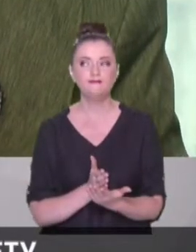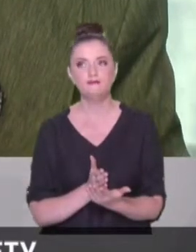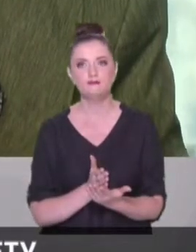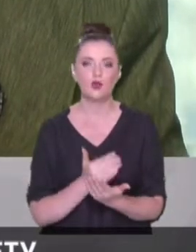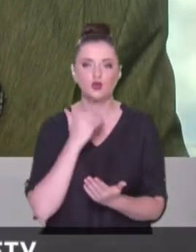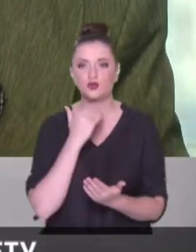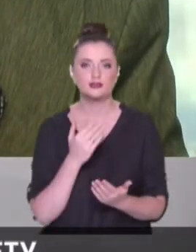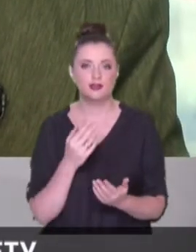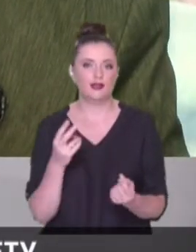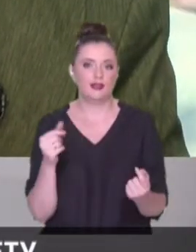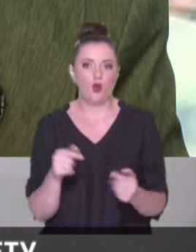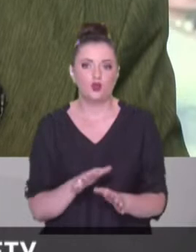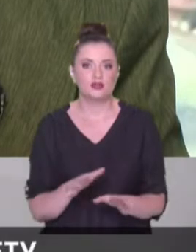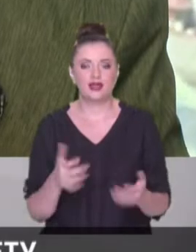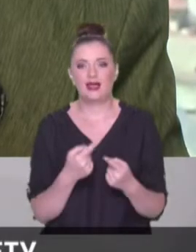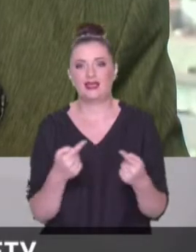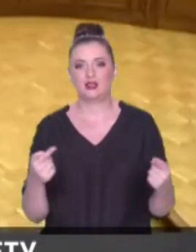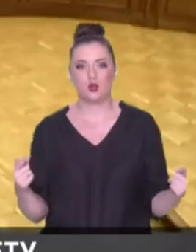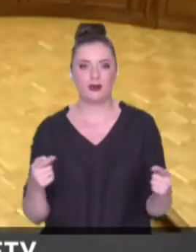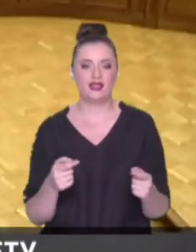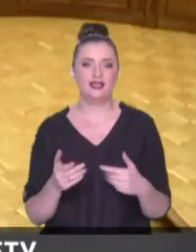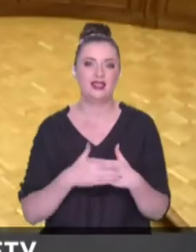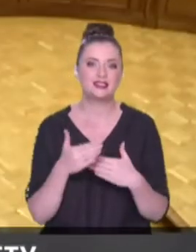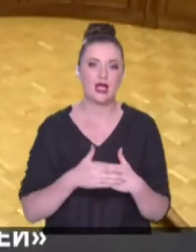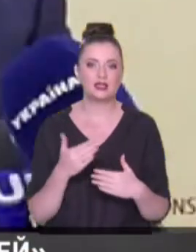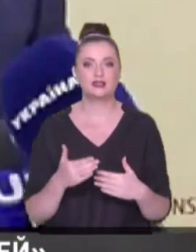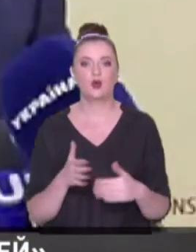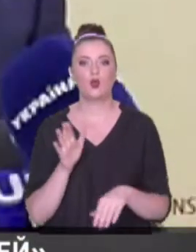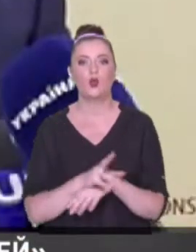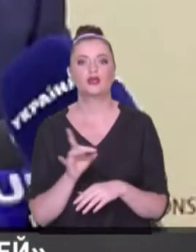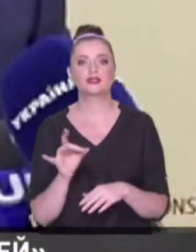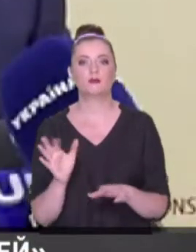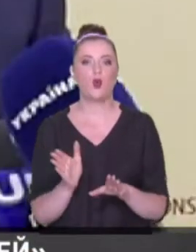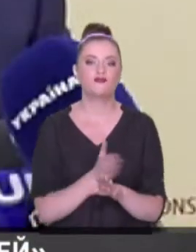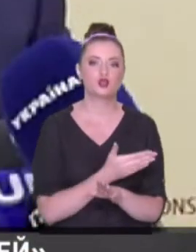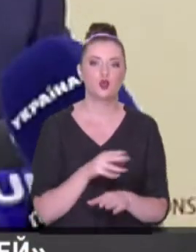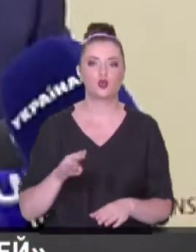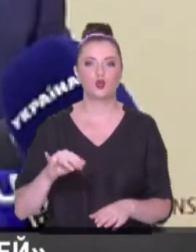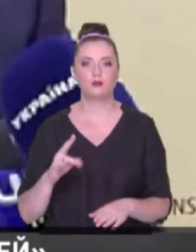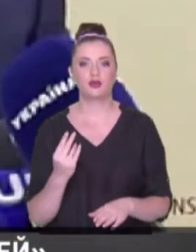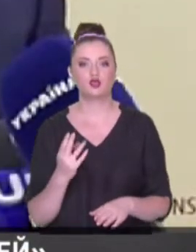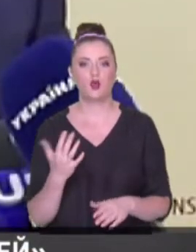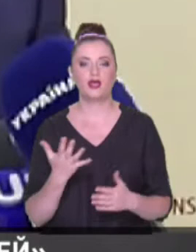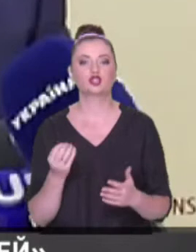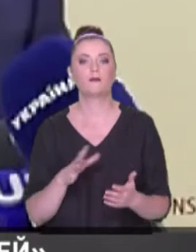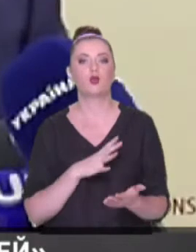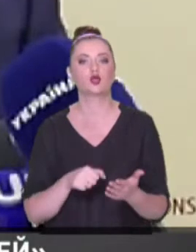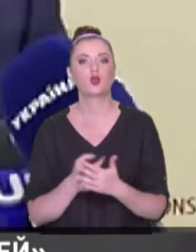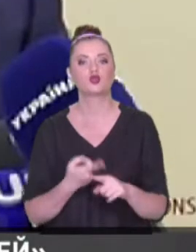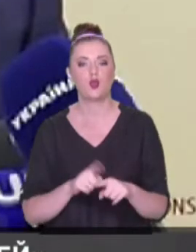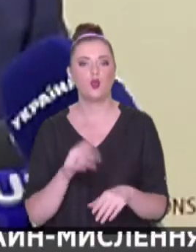досить неоднозначними, там різноманітні санкції, укази про відсторонення Тупицького, які були ще до цього, укази